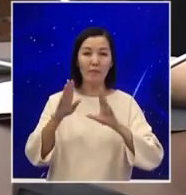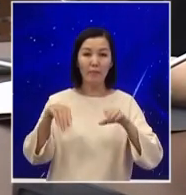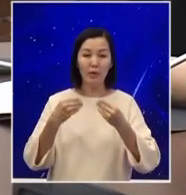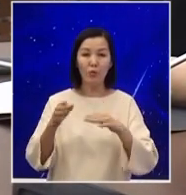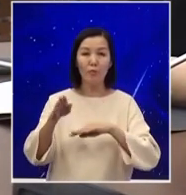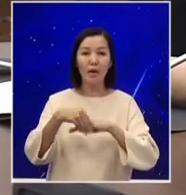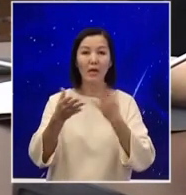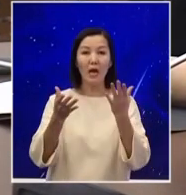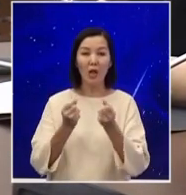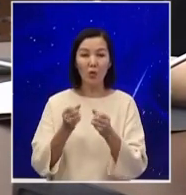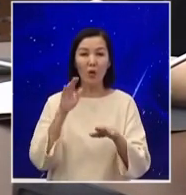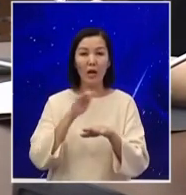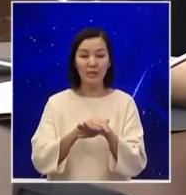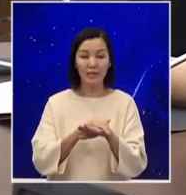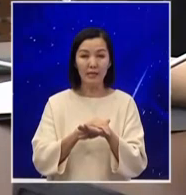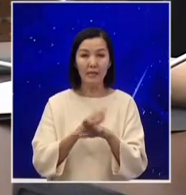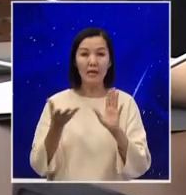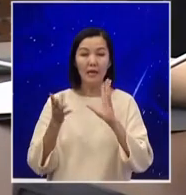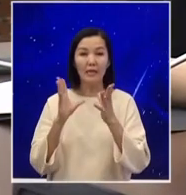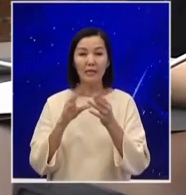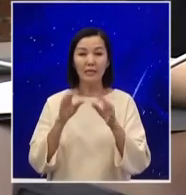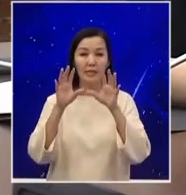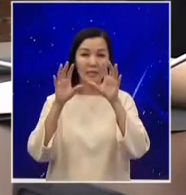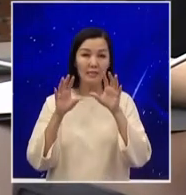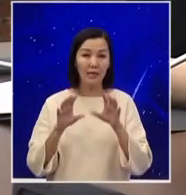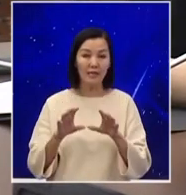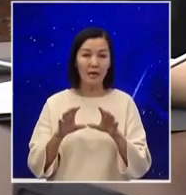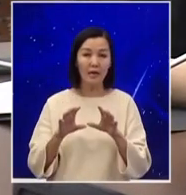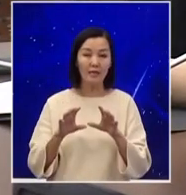анықталса, нәтижесінде бірқатар заңнамалық актіларда